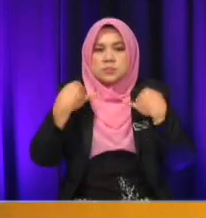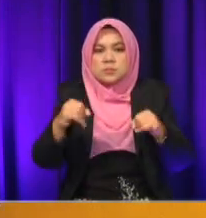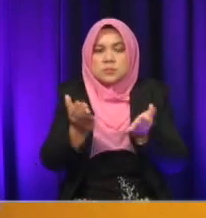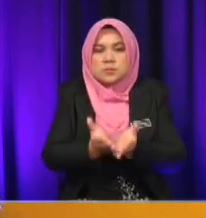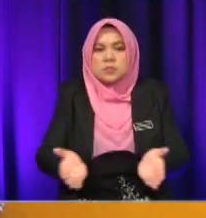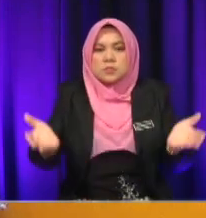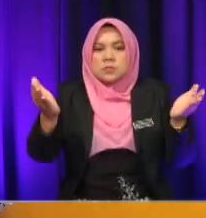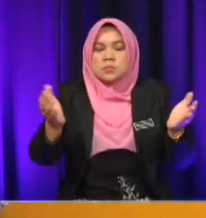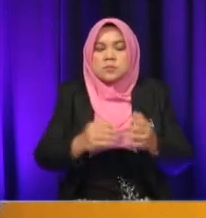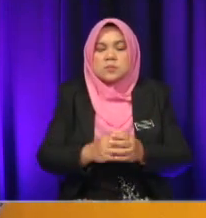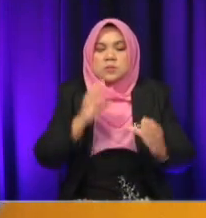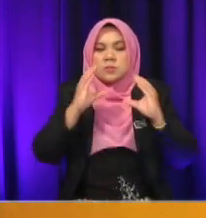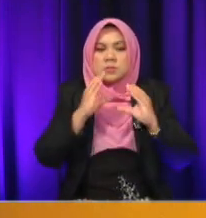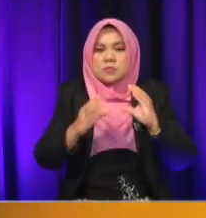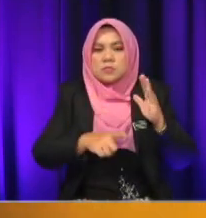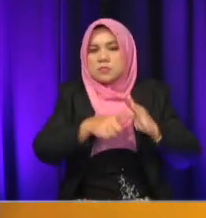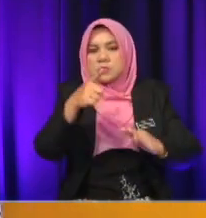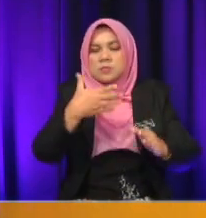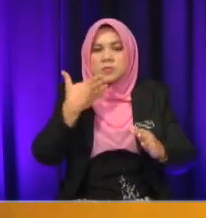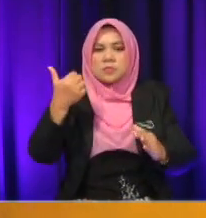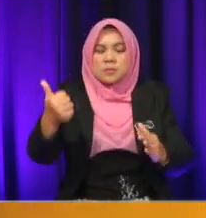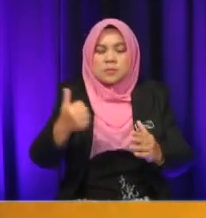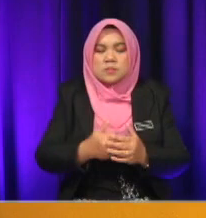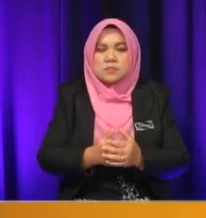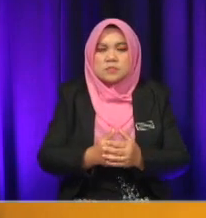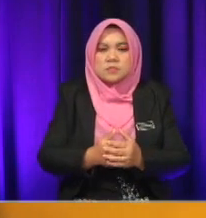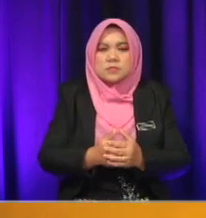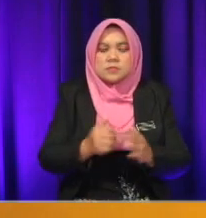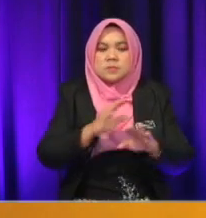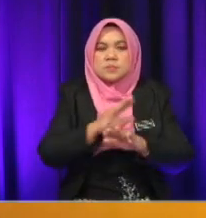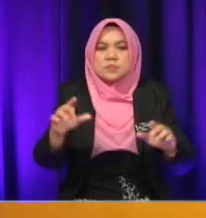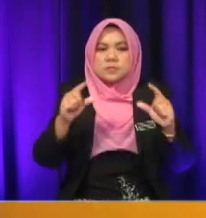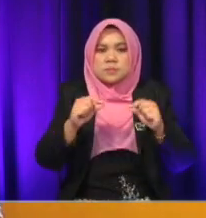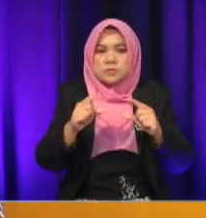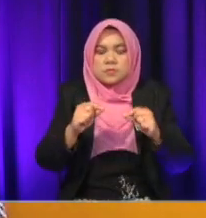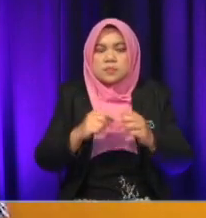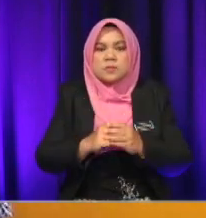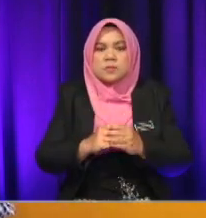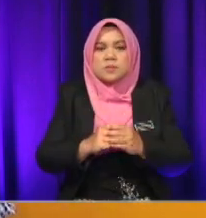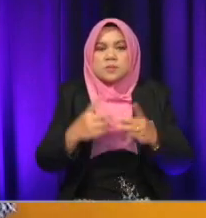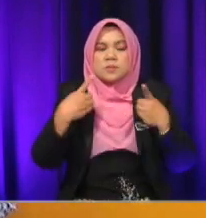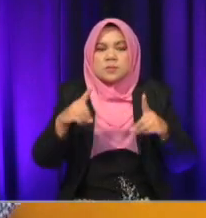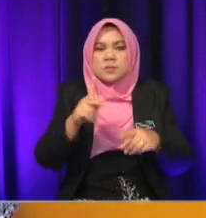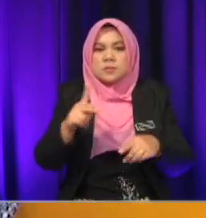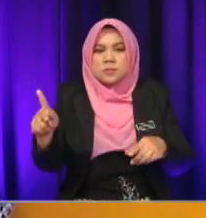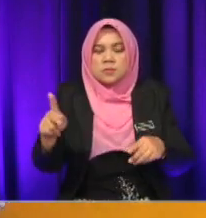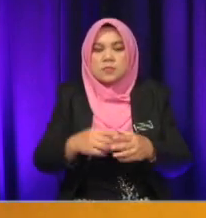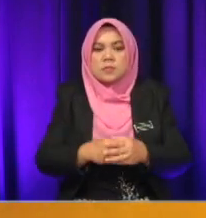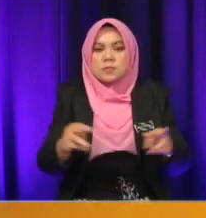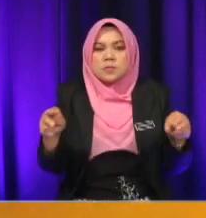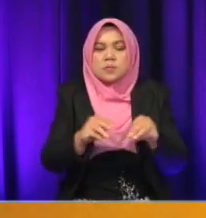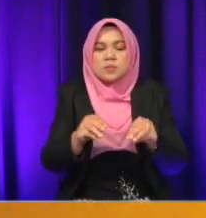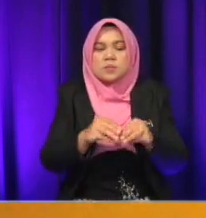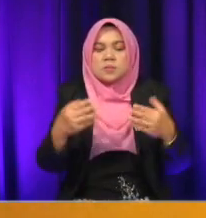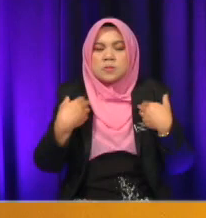Dia nak cakaplah kuali dia lebihlah, kuali dia baguslah, kuali dia tidak melekatlah. Sedangkan macam-macam kuali